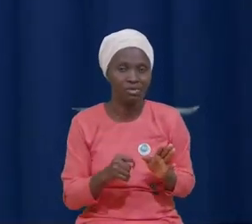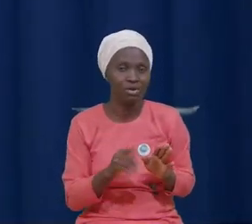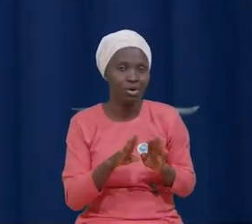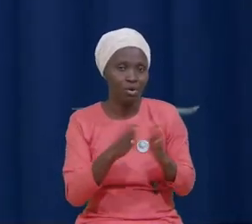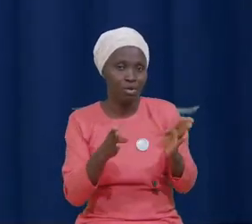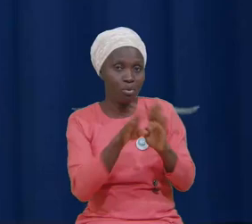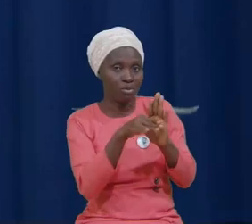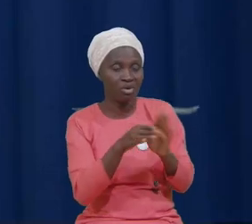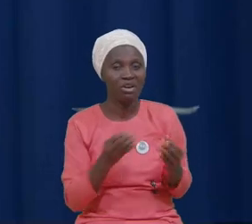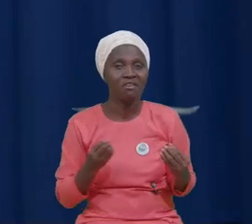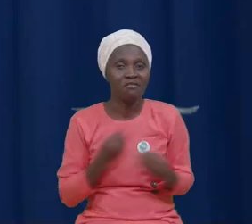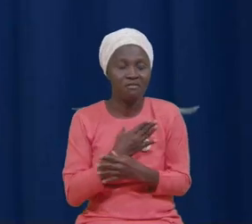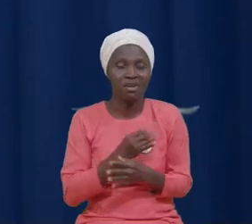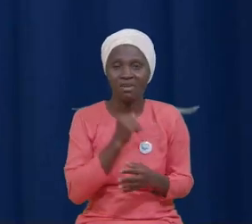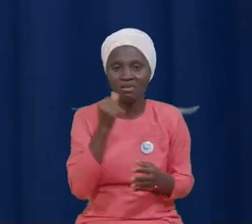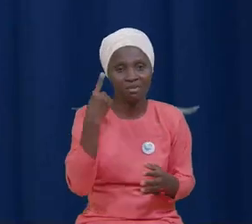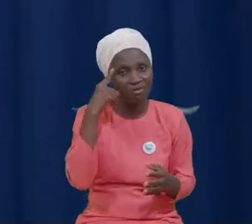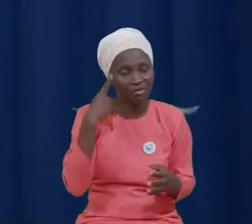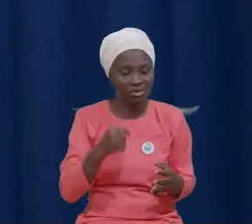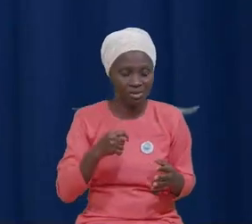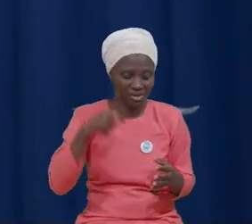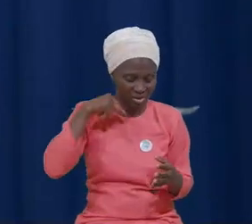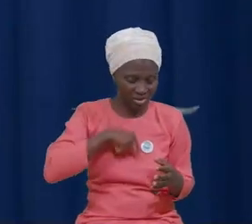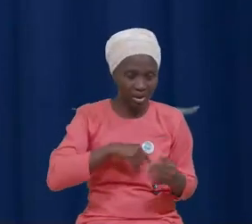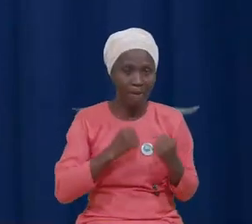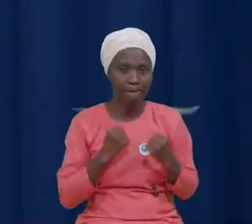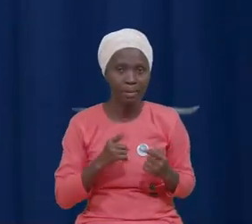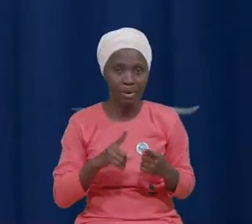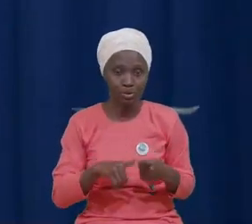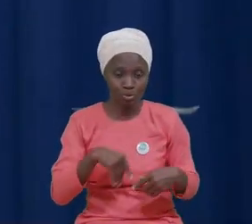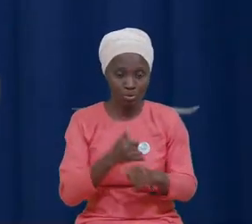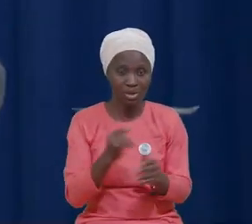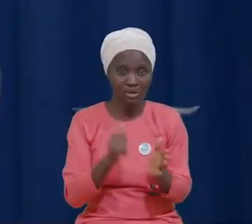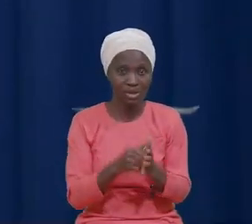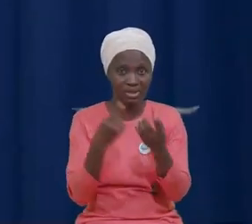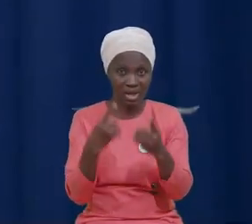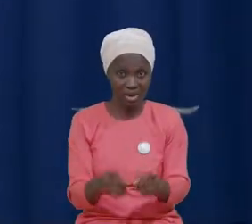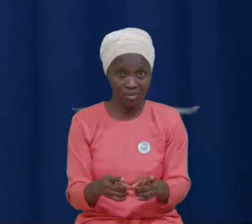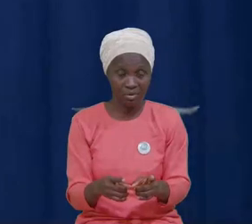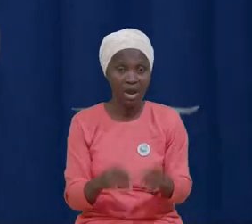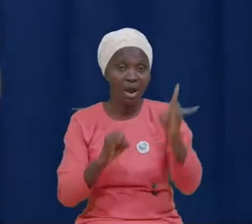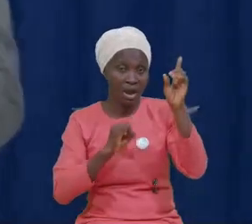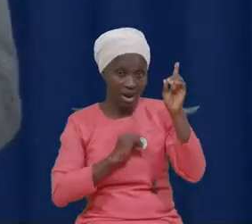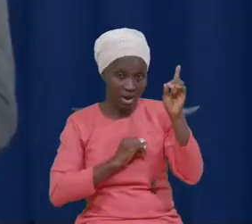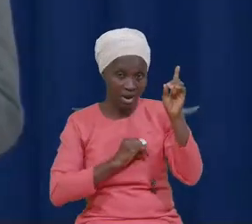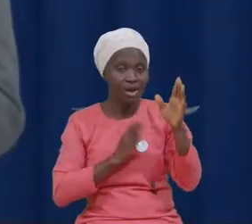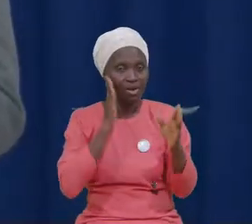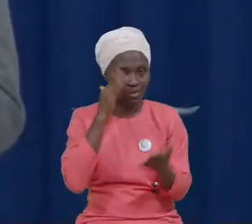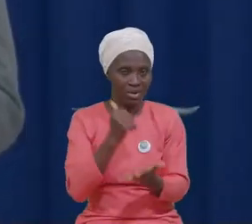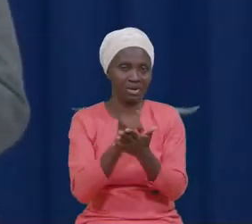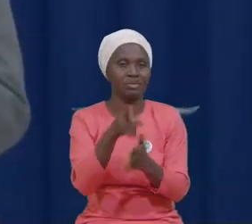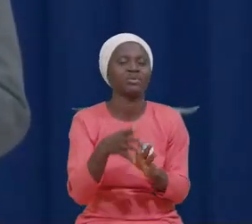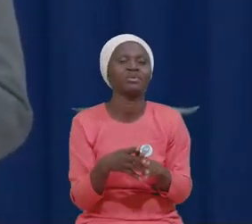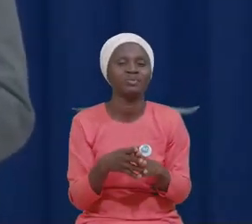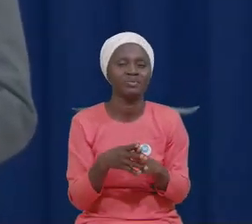ne crains rien pour la puissance intérieure pour que cela soit fait. Je